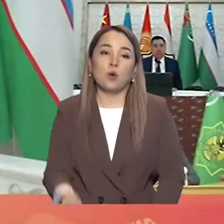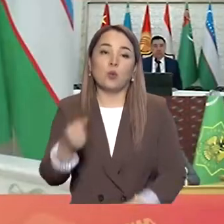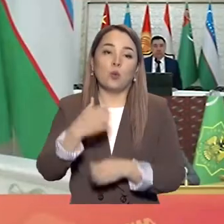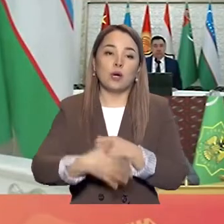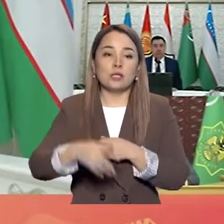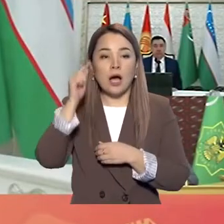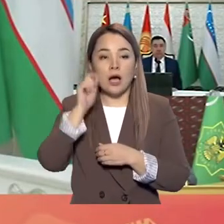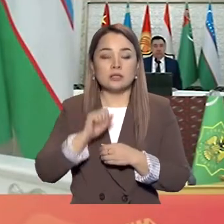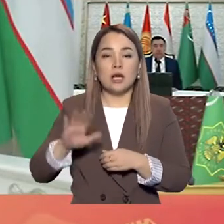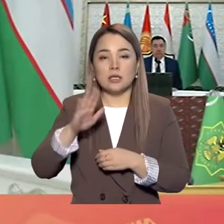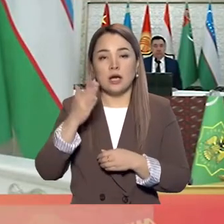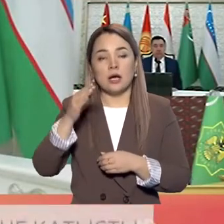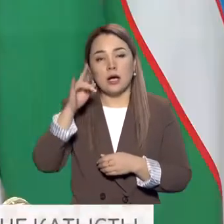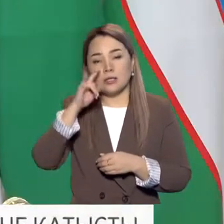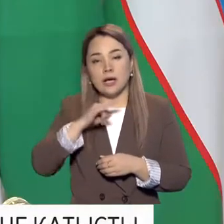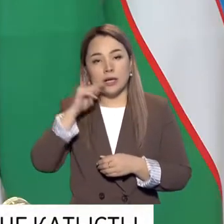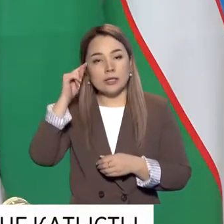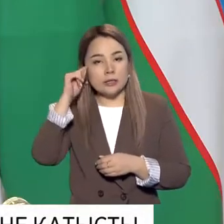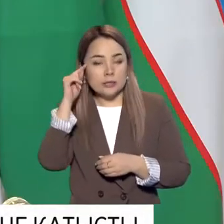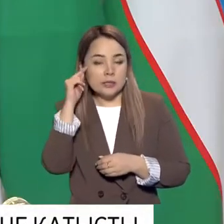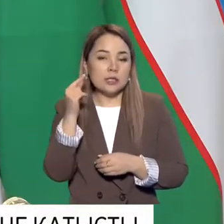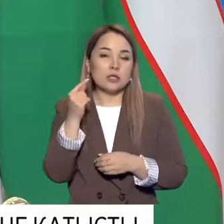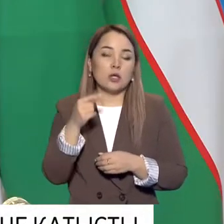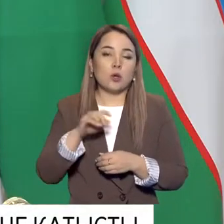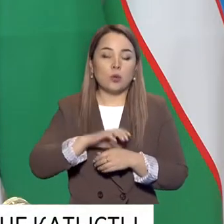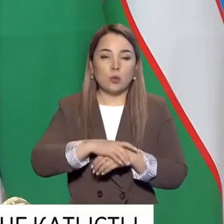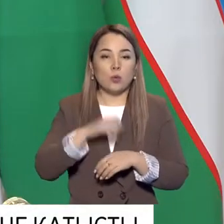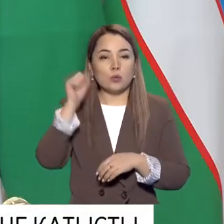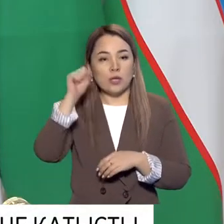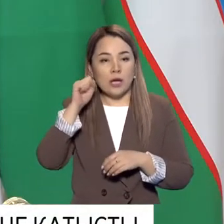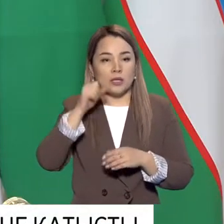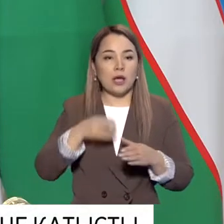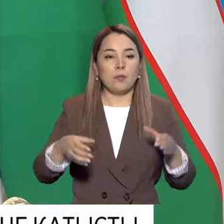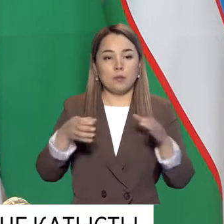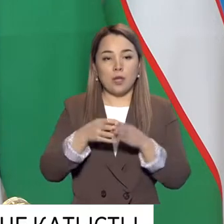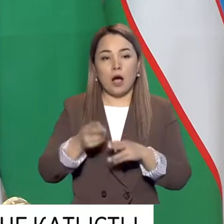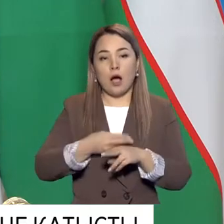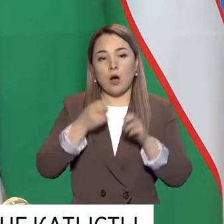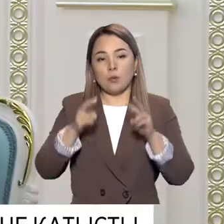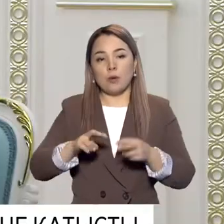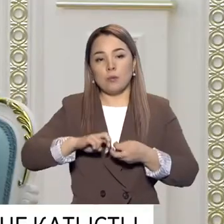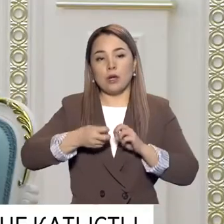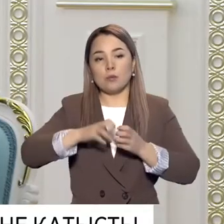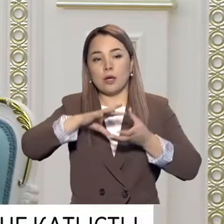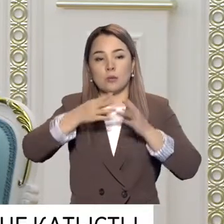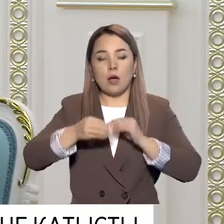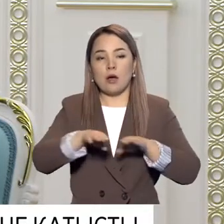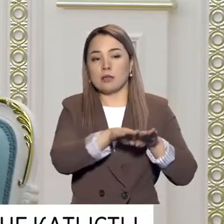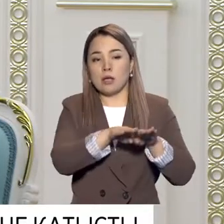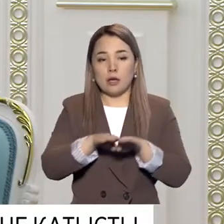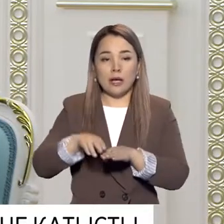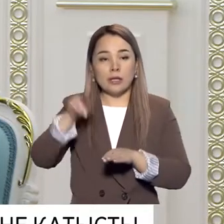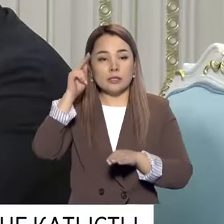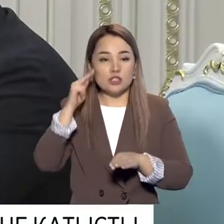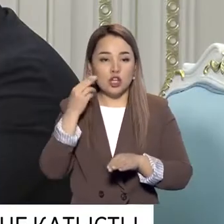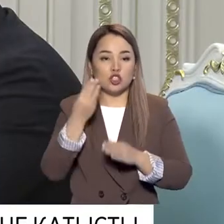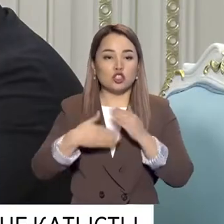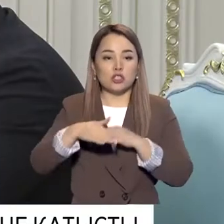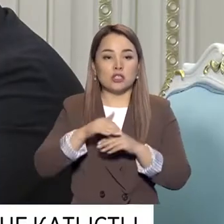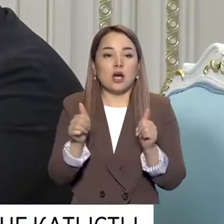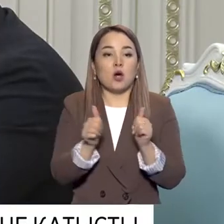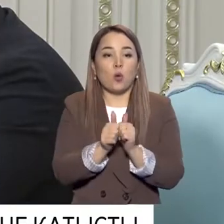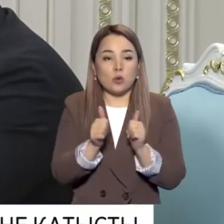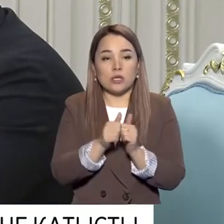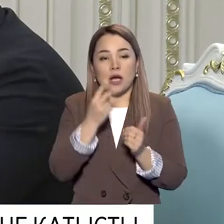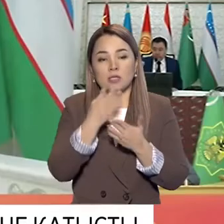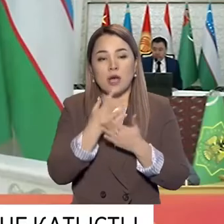Орталық Азия, Қазақ, Қырғыз, Өзбек, Түрікмен, Тәжіктің ортақ мекені. Сондықтан бұл аумақтың қауіпсіздігі де проблемаларда ортақ. Ал Қытай шығыстағы көрші.